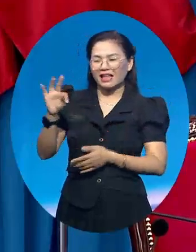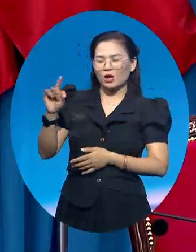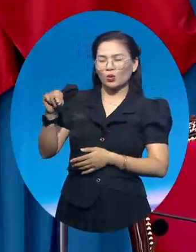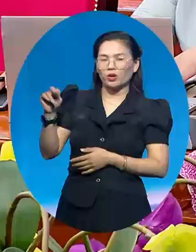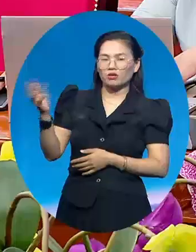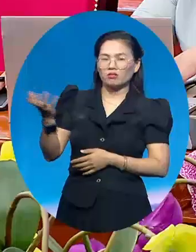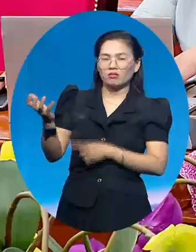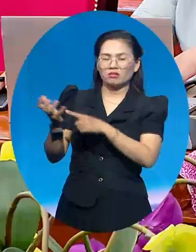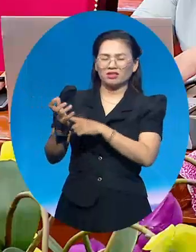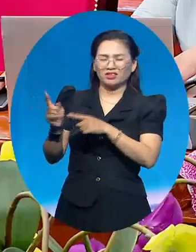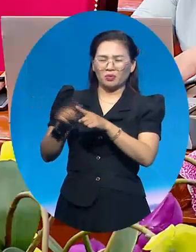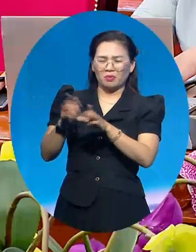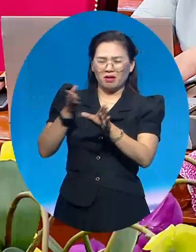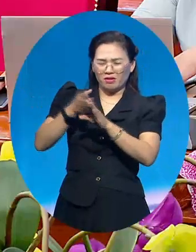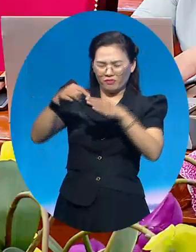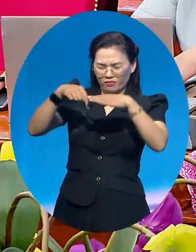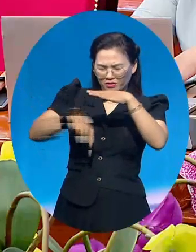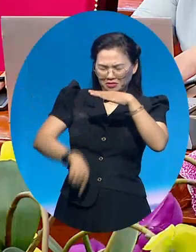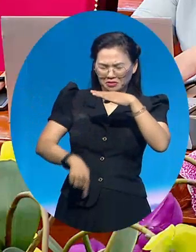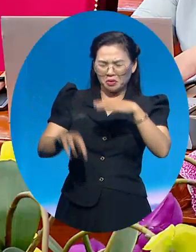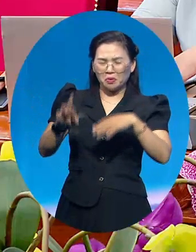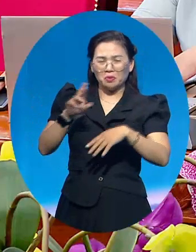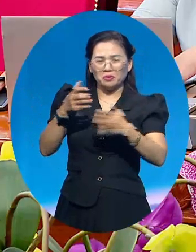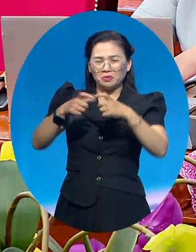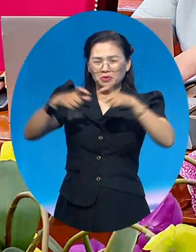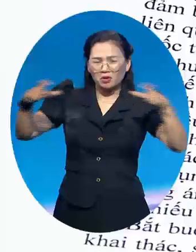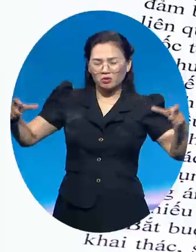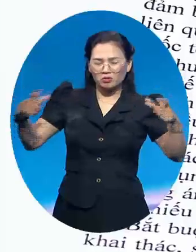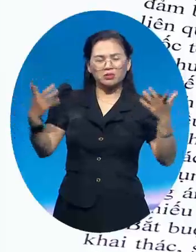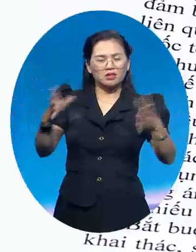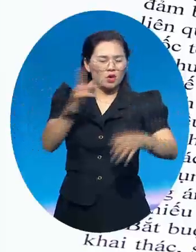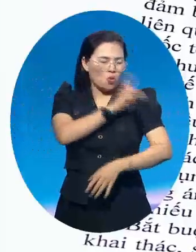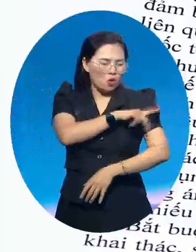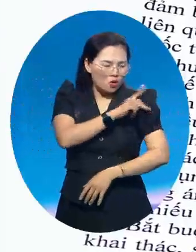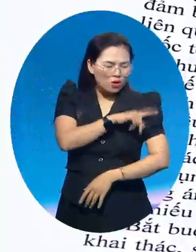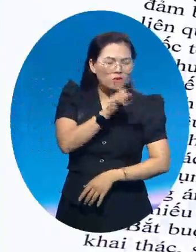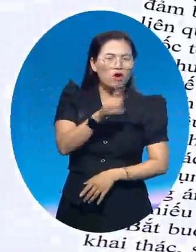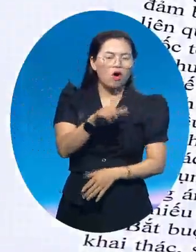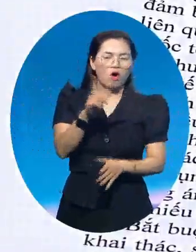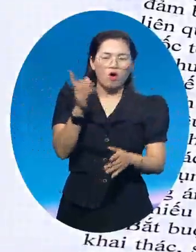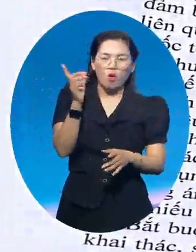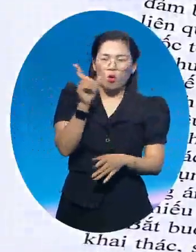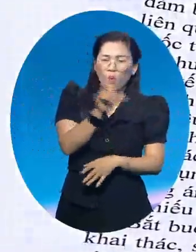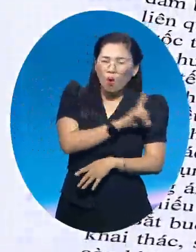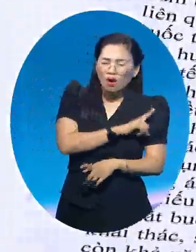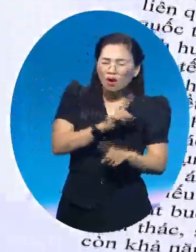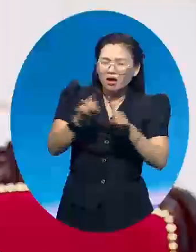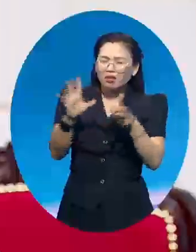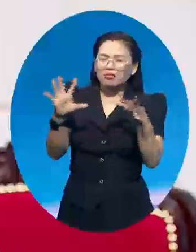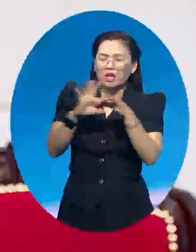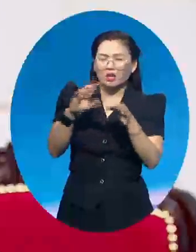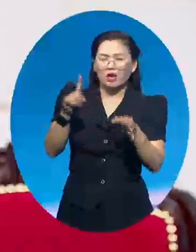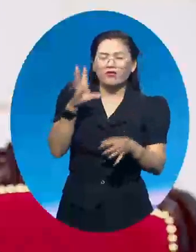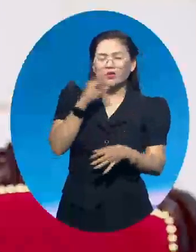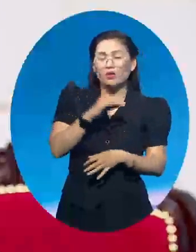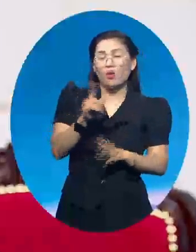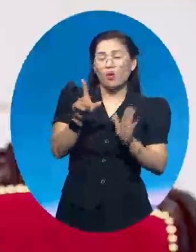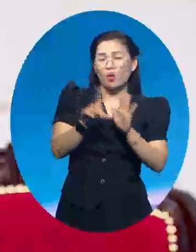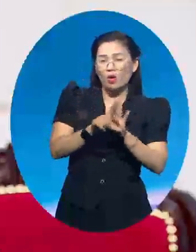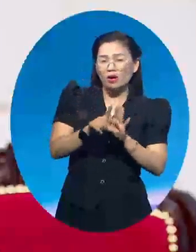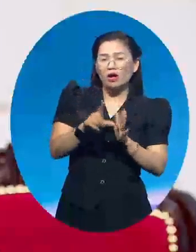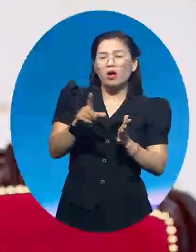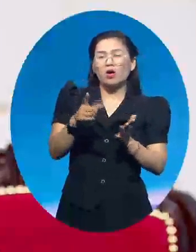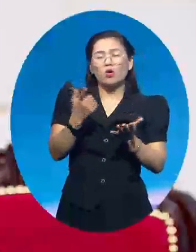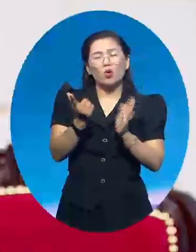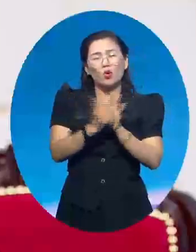lĩnh vực rất rộng và hiện đang được quy định trong một số luật liên quan đến khai thác, sử dụng tài nguyên nước như luật thủy lợi, luật đê điều,